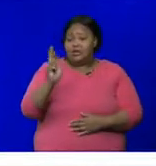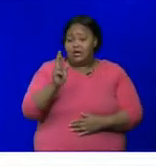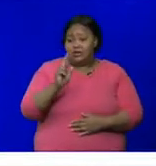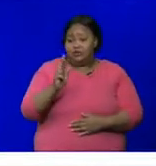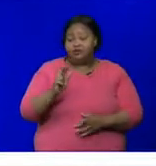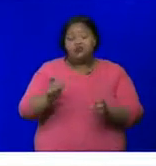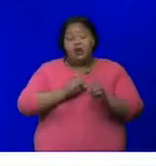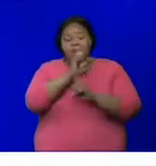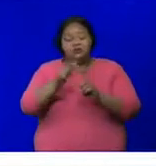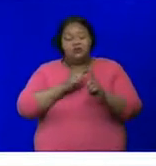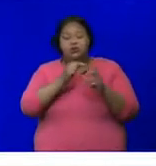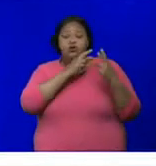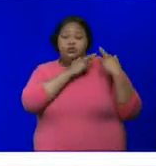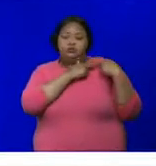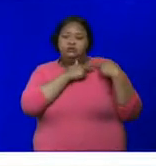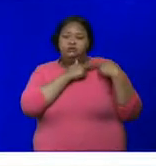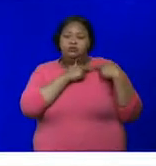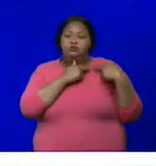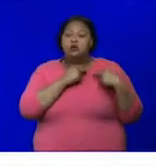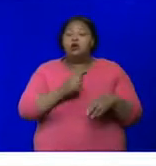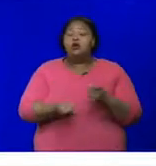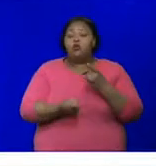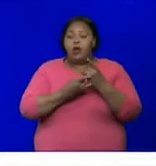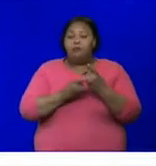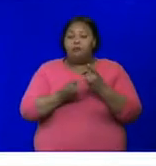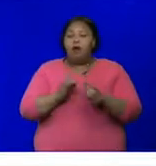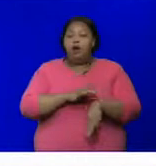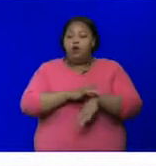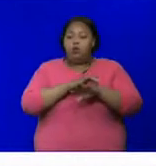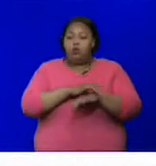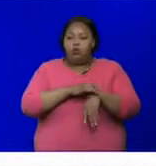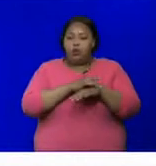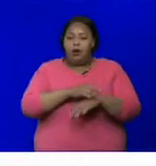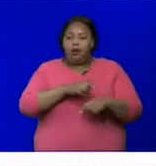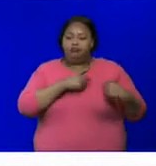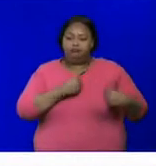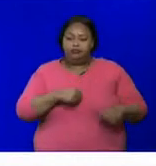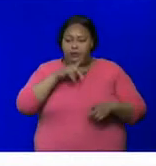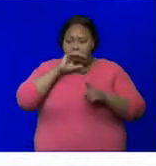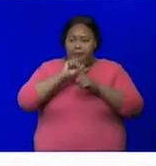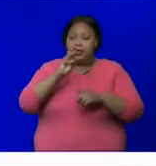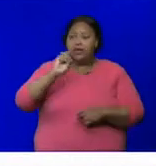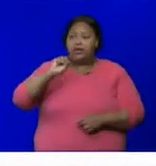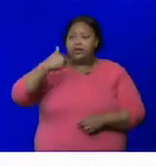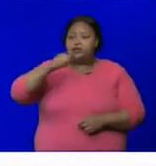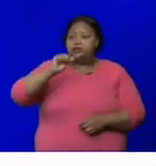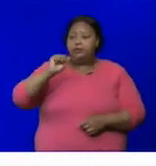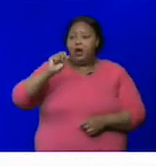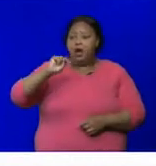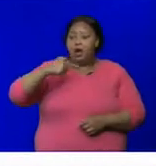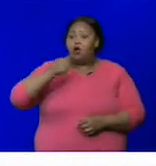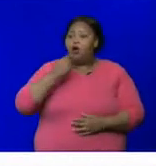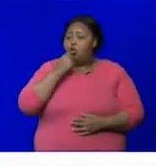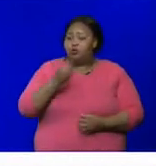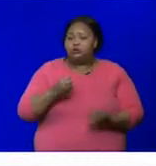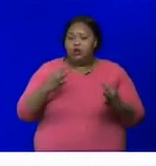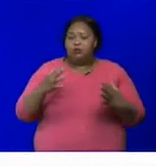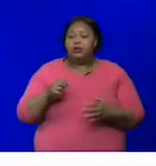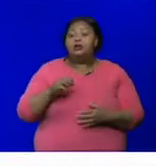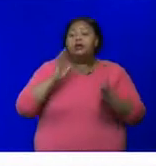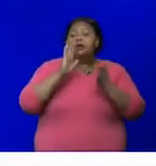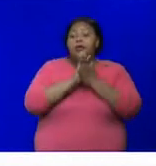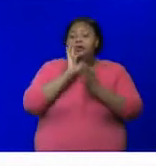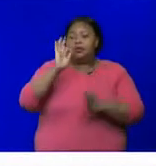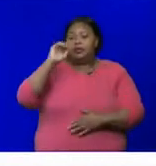esifundzeni sakamanzini etekule tempilo vusi shabangu balinganiselwa eshumini nakuthathwa ekhulwini bantfu labanetifo tenhlitiyo